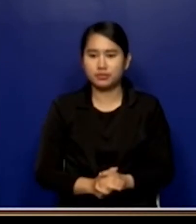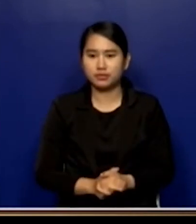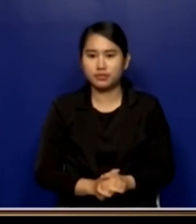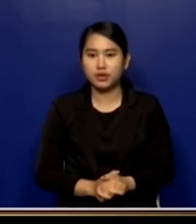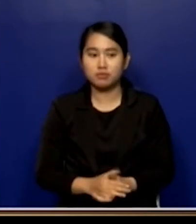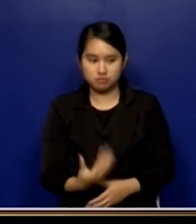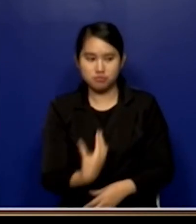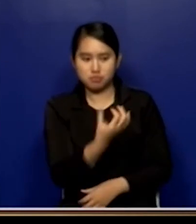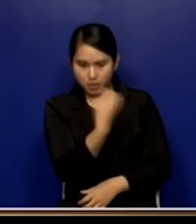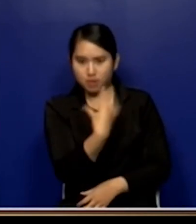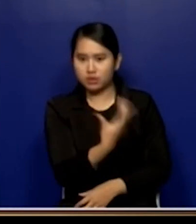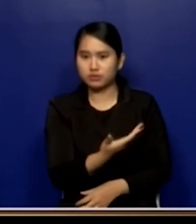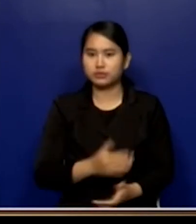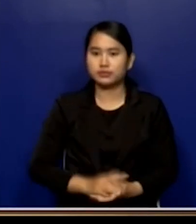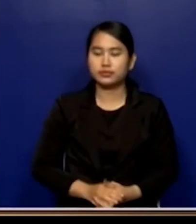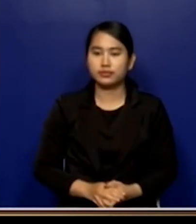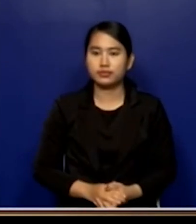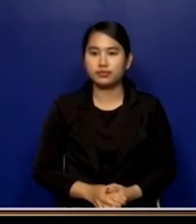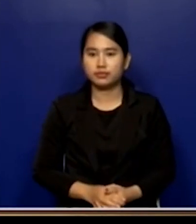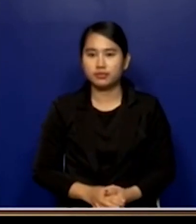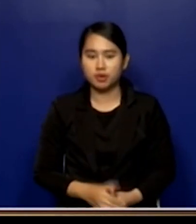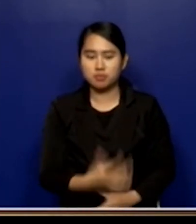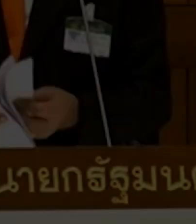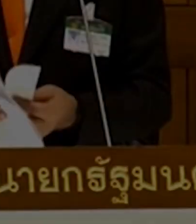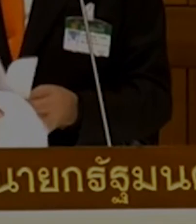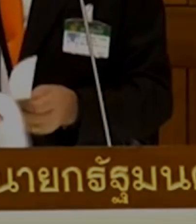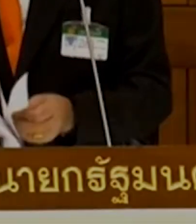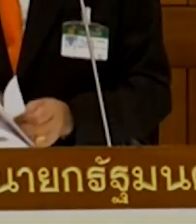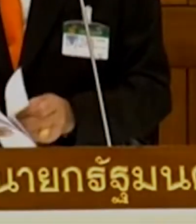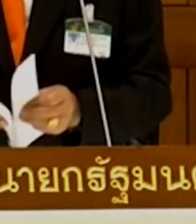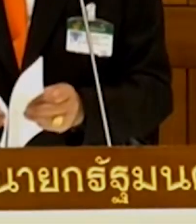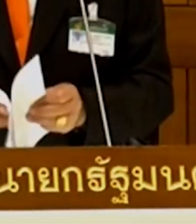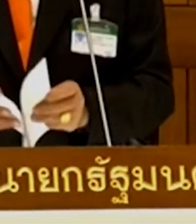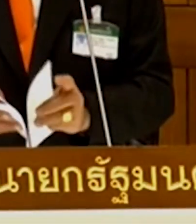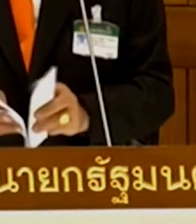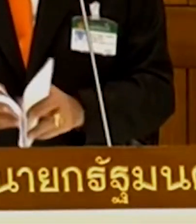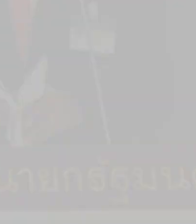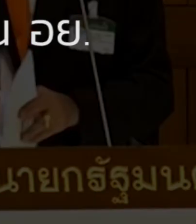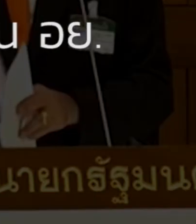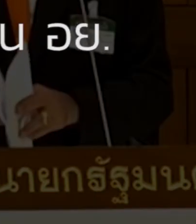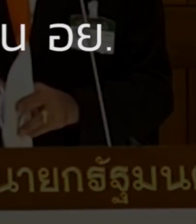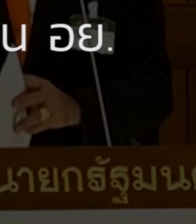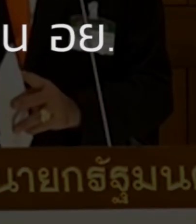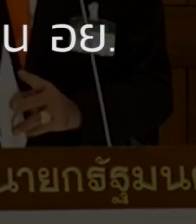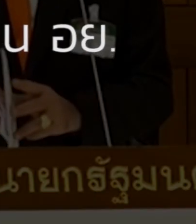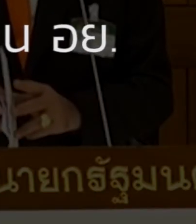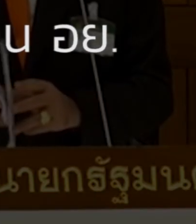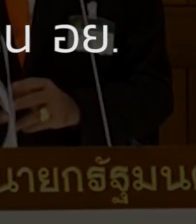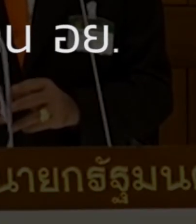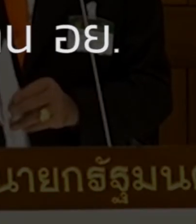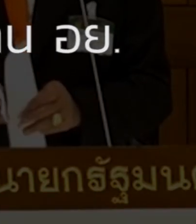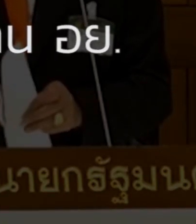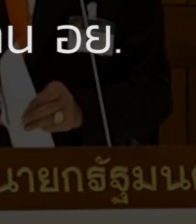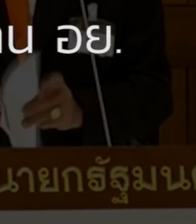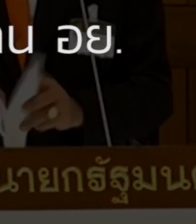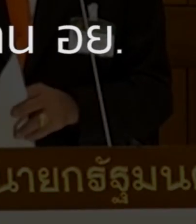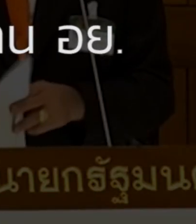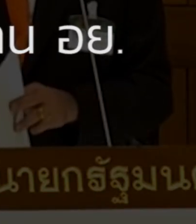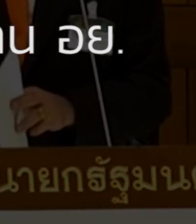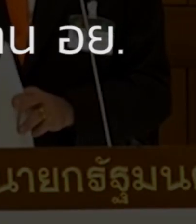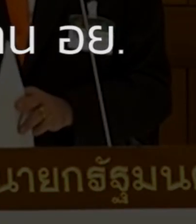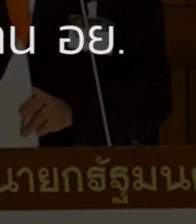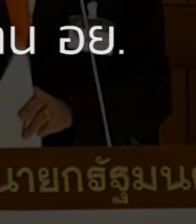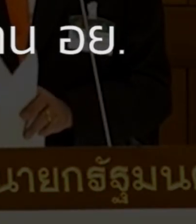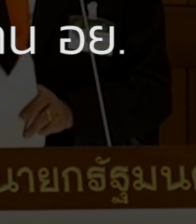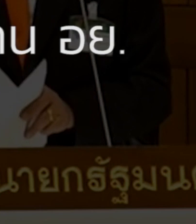นส